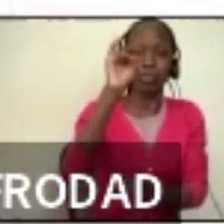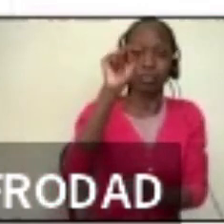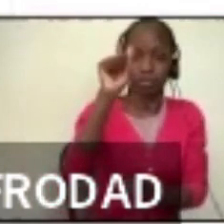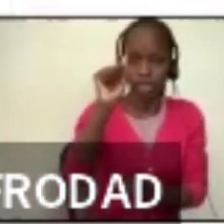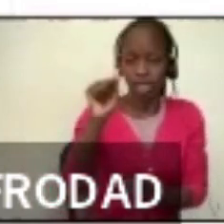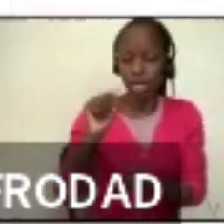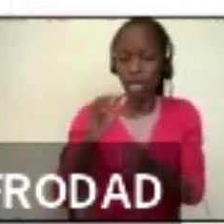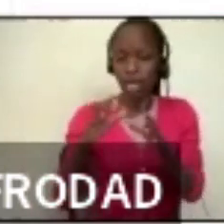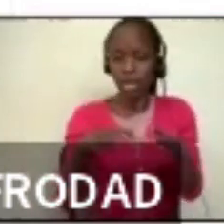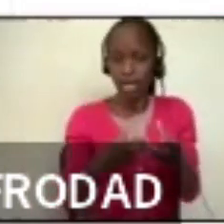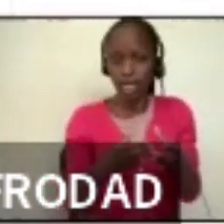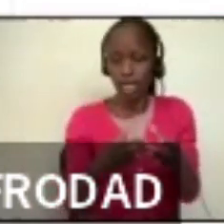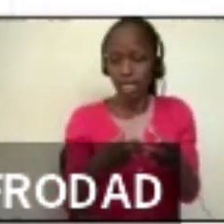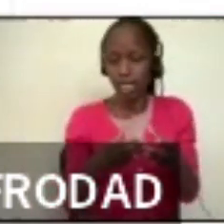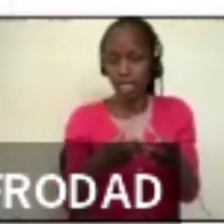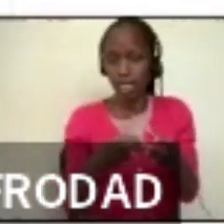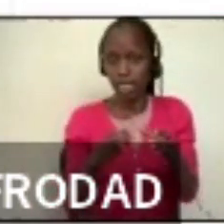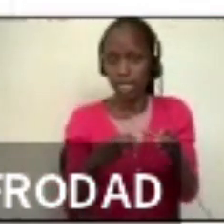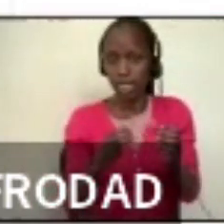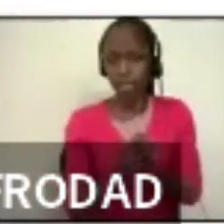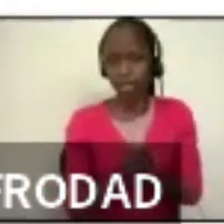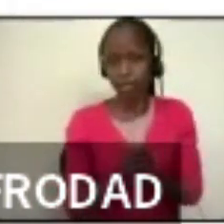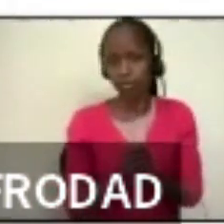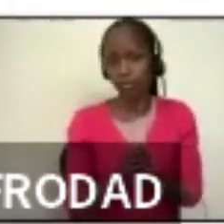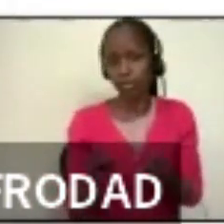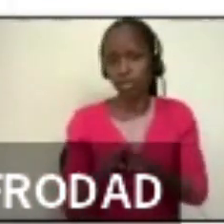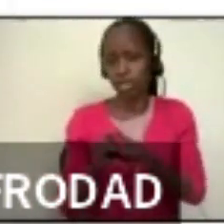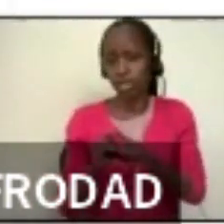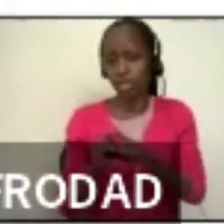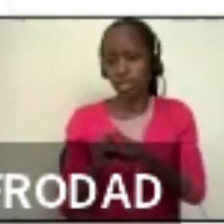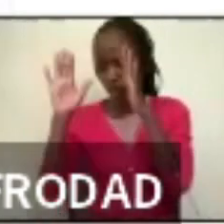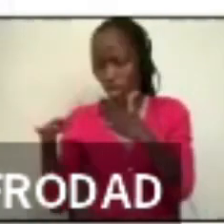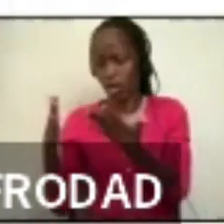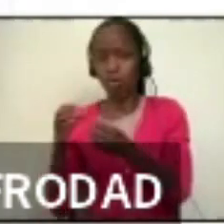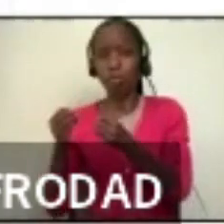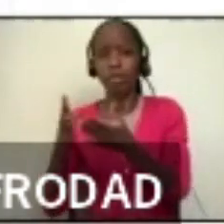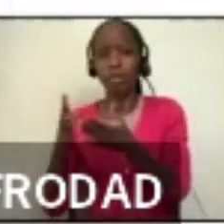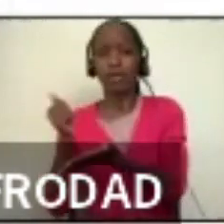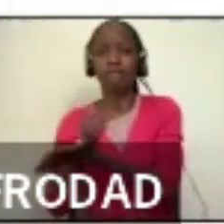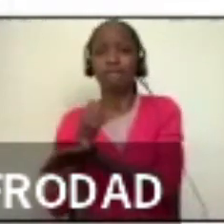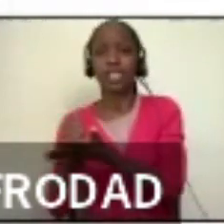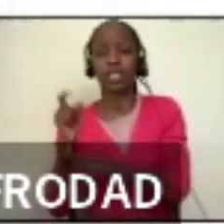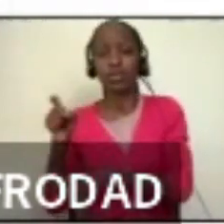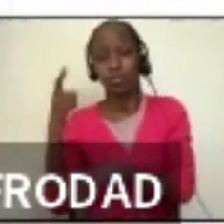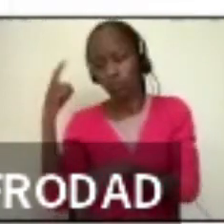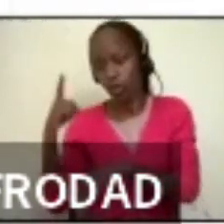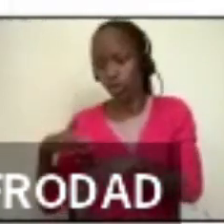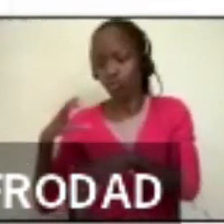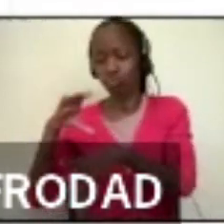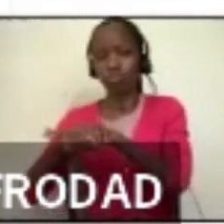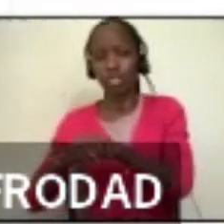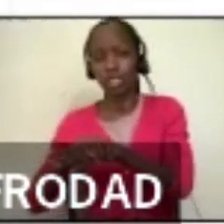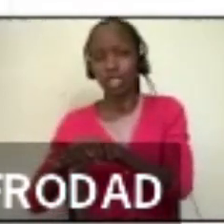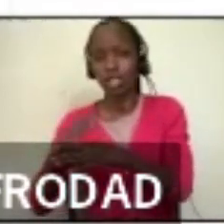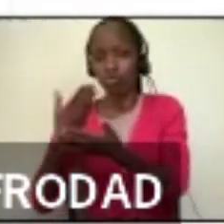Je ne sais pas si déjà il nous faut combien de visas pour y arriver. Donc, une société fictive au Burkina